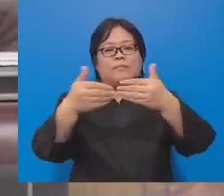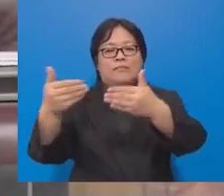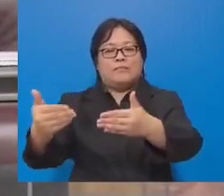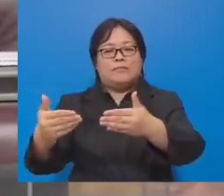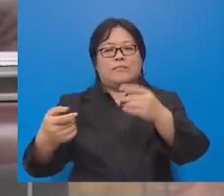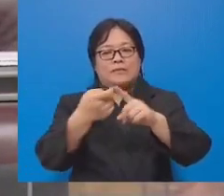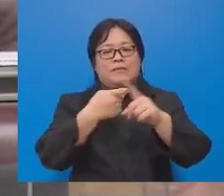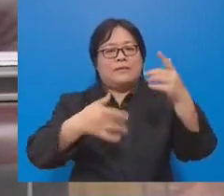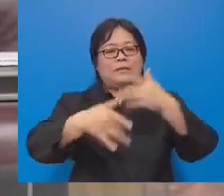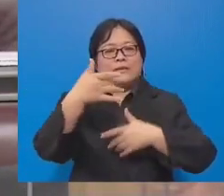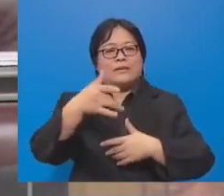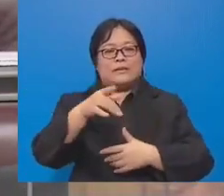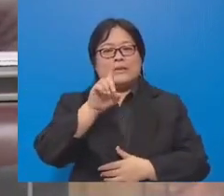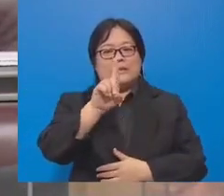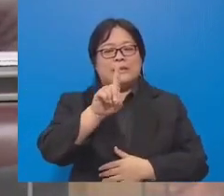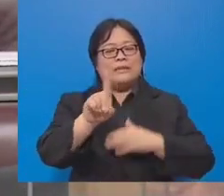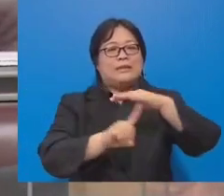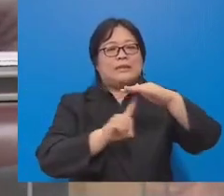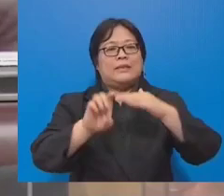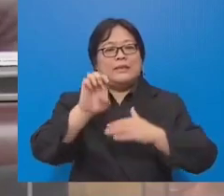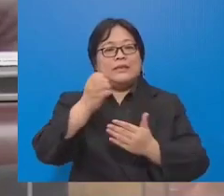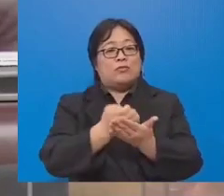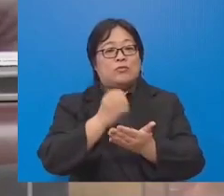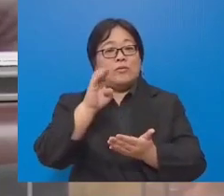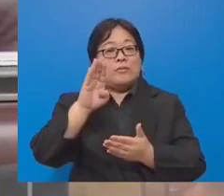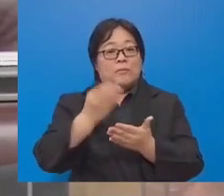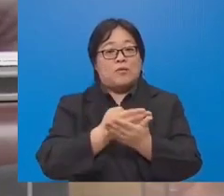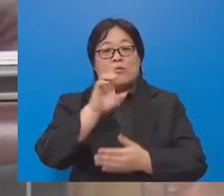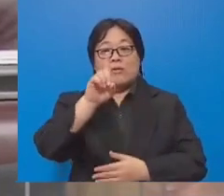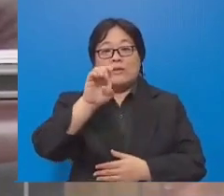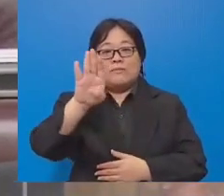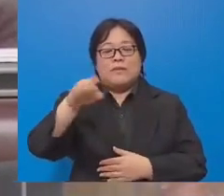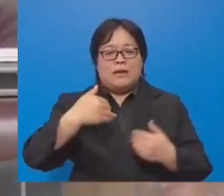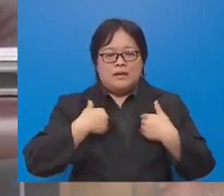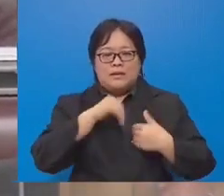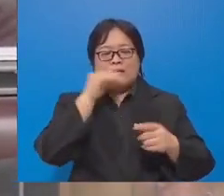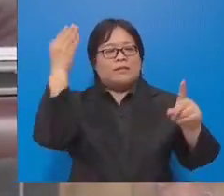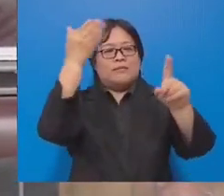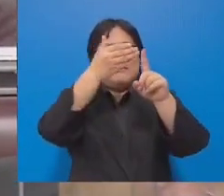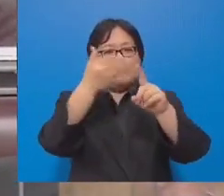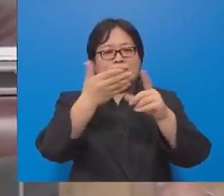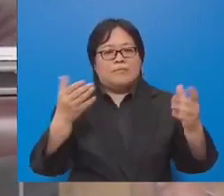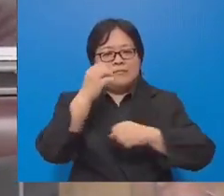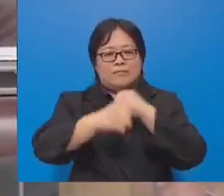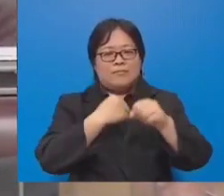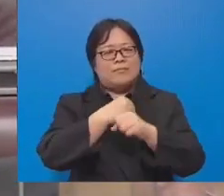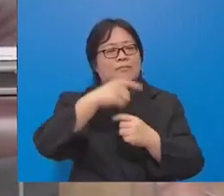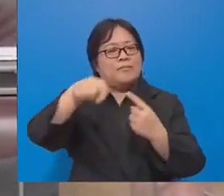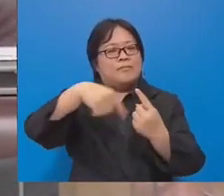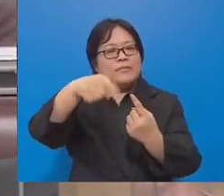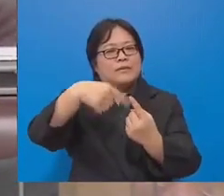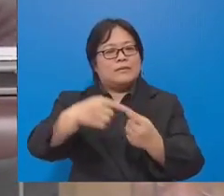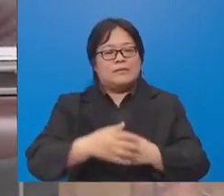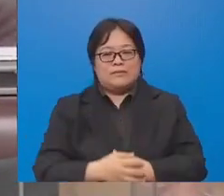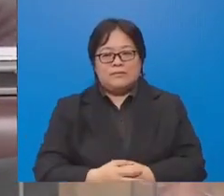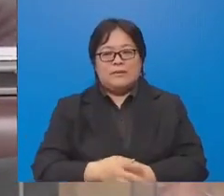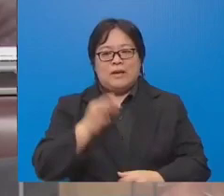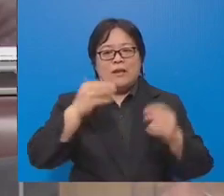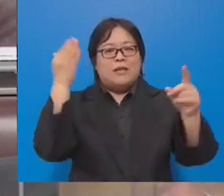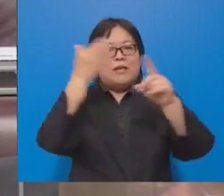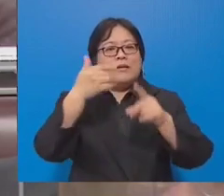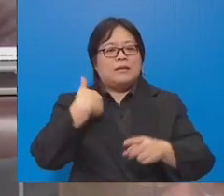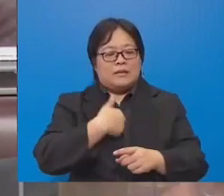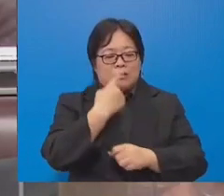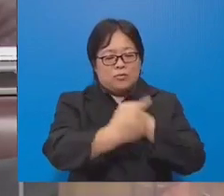daripada seekor nibak dasar ekonomi baru jadi Adra tagged jasa saran dia Tahun berapa bisa kalian sasaran